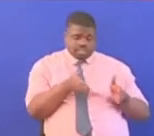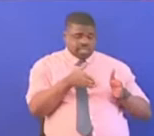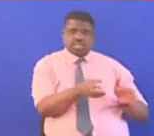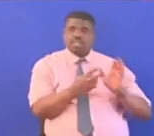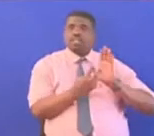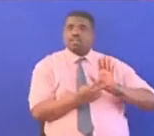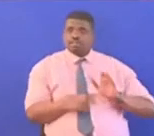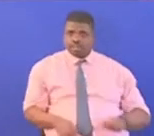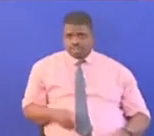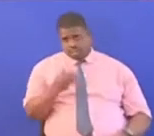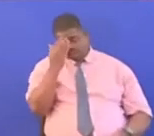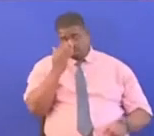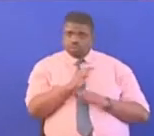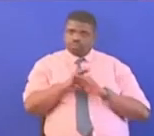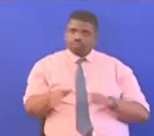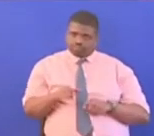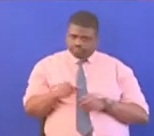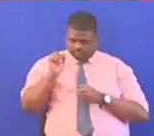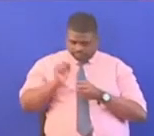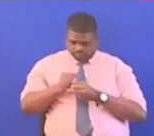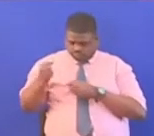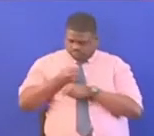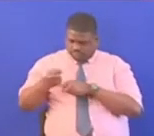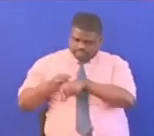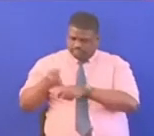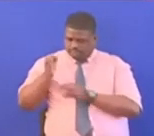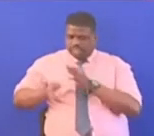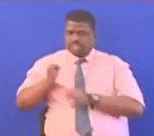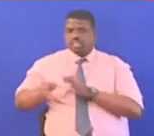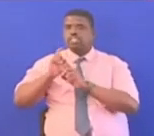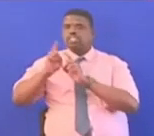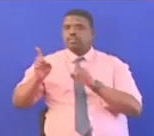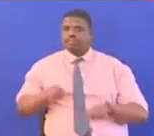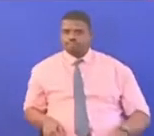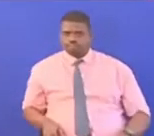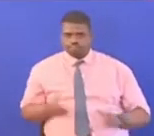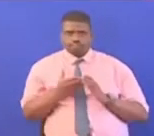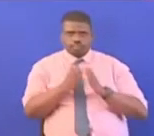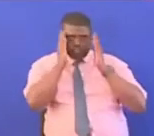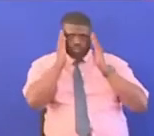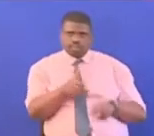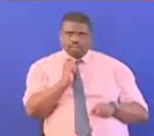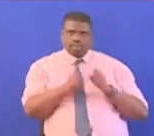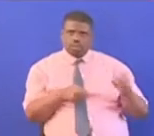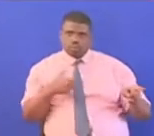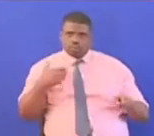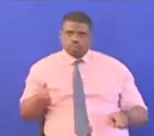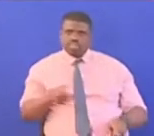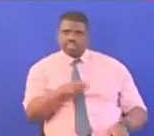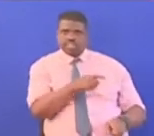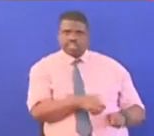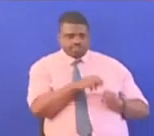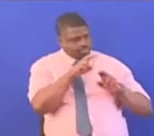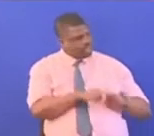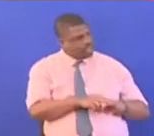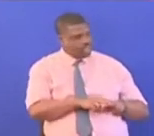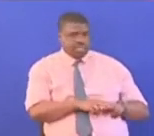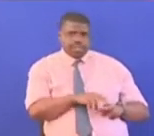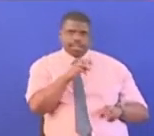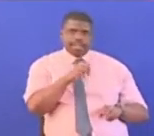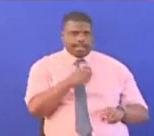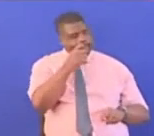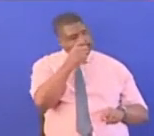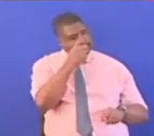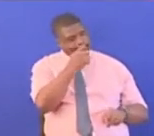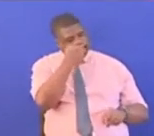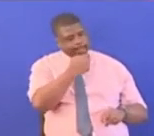saba anajua kabisa kwamba kilichofanyika hapa sio sahihi. Na niombe Mheshimiwa Speaker, waziri, naomba mkae na Makongoro Nyerere